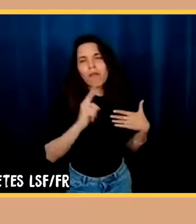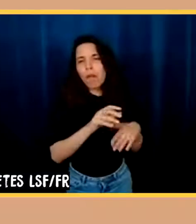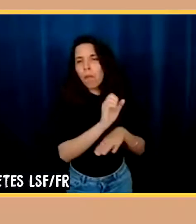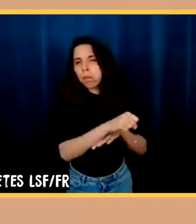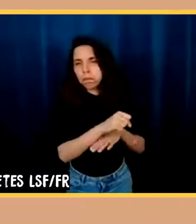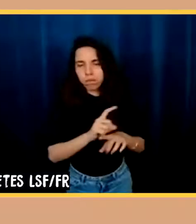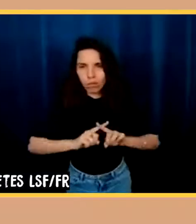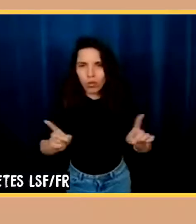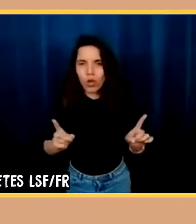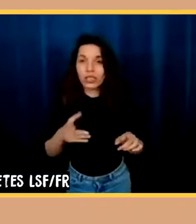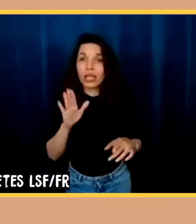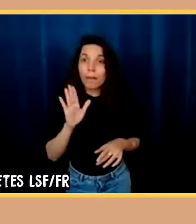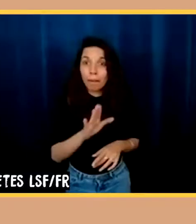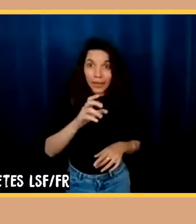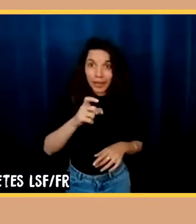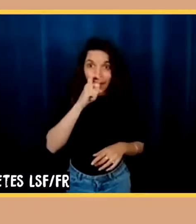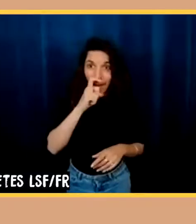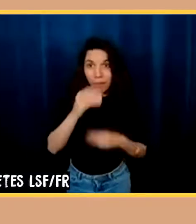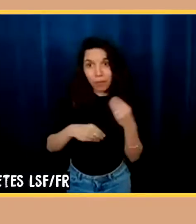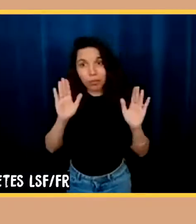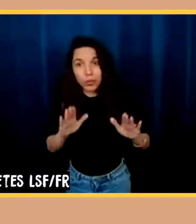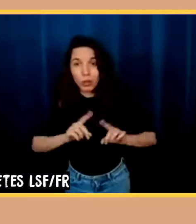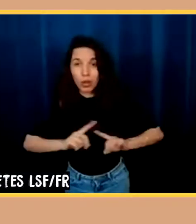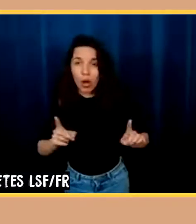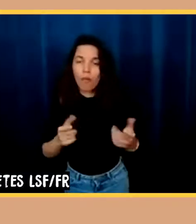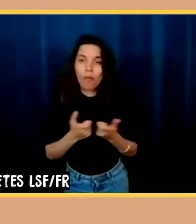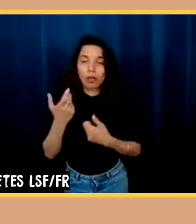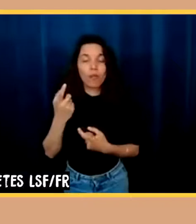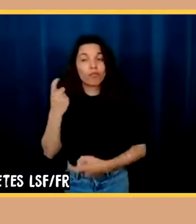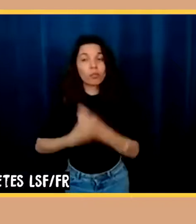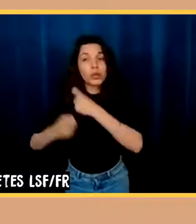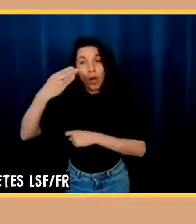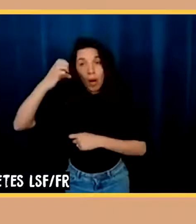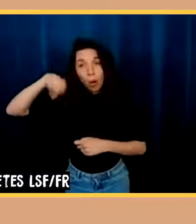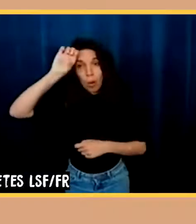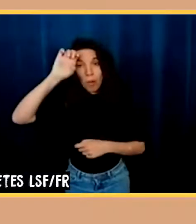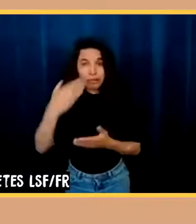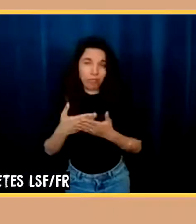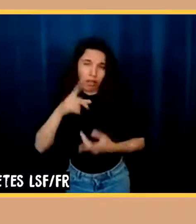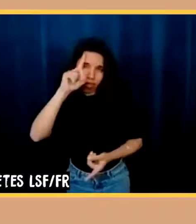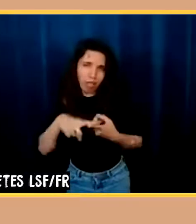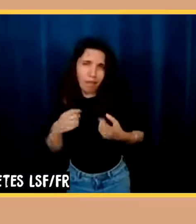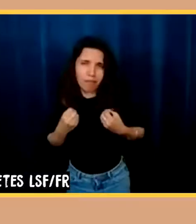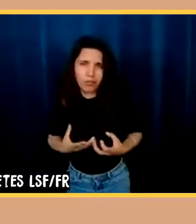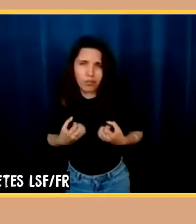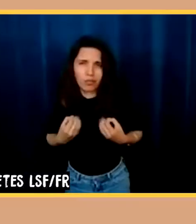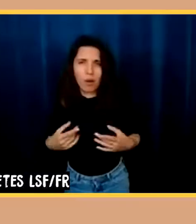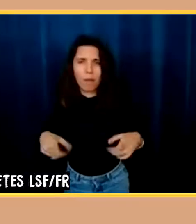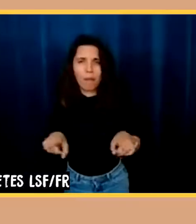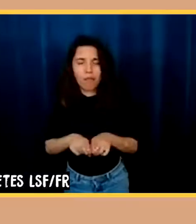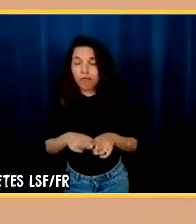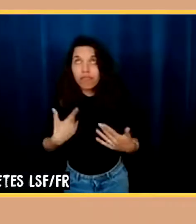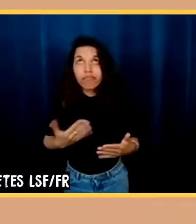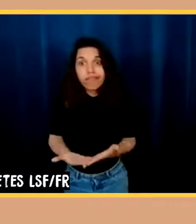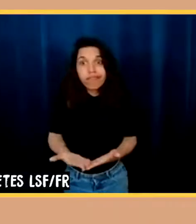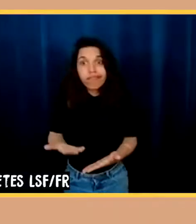exclusivement arabo-musulman. C'est-à-dire qu'on va voir quand même dans l'histoire européenne, c'est quelque chose qui est revenu, qui est présent depuis